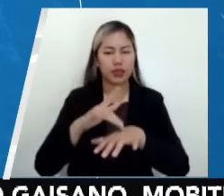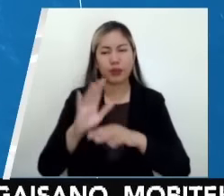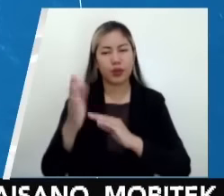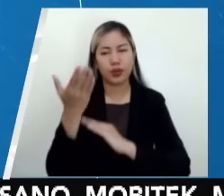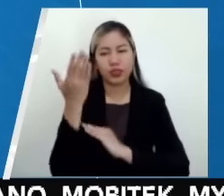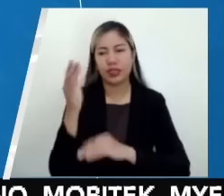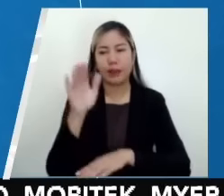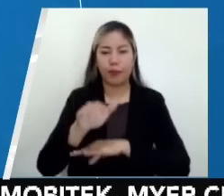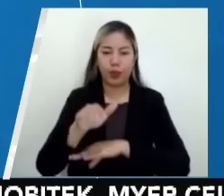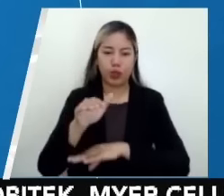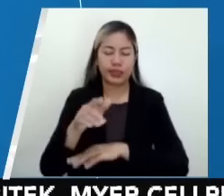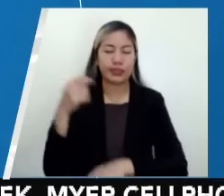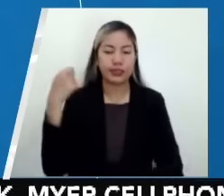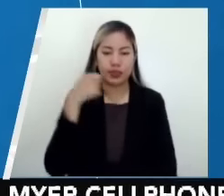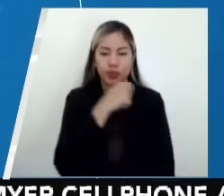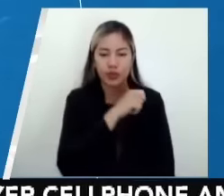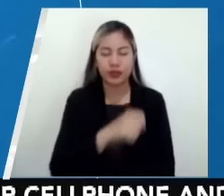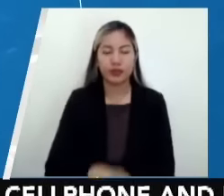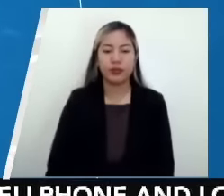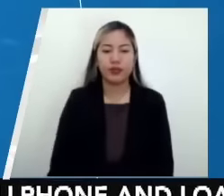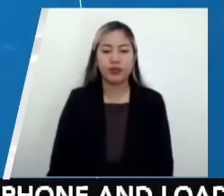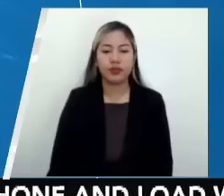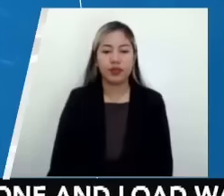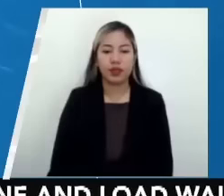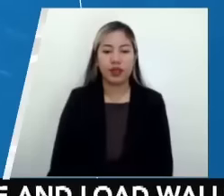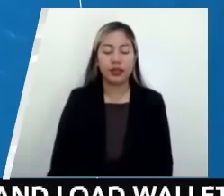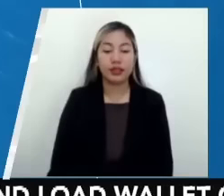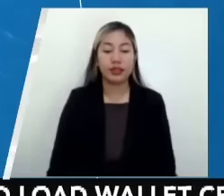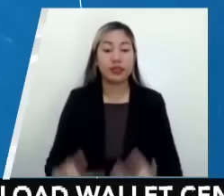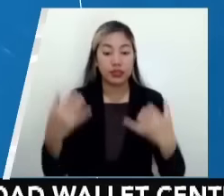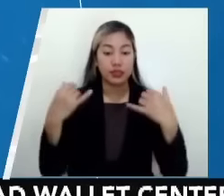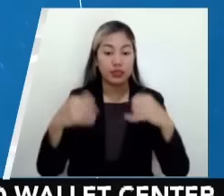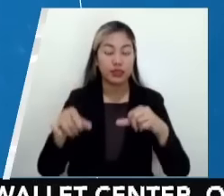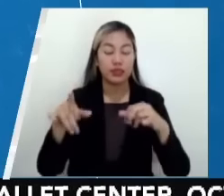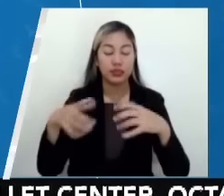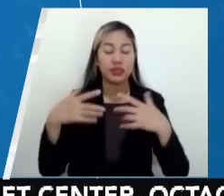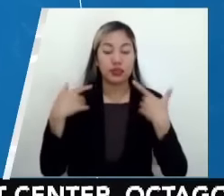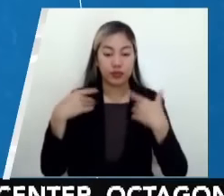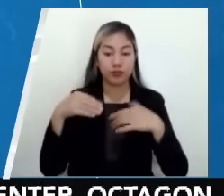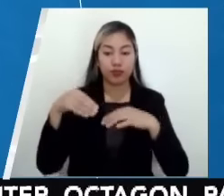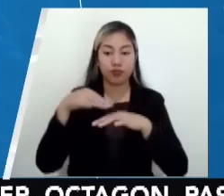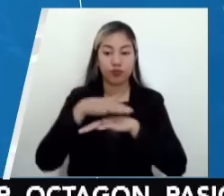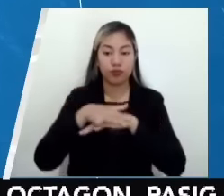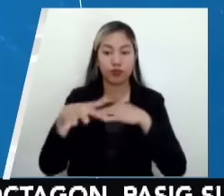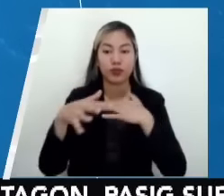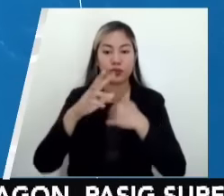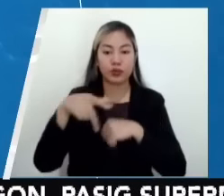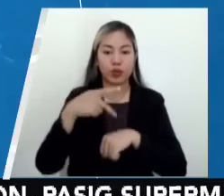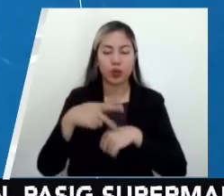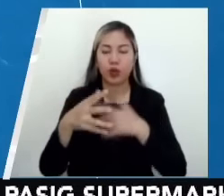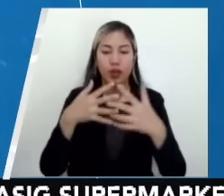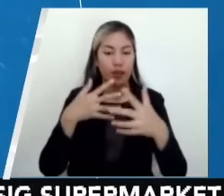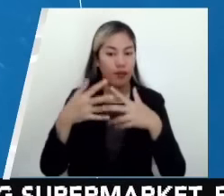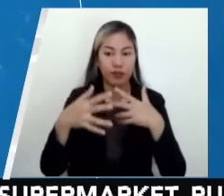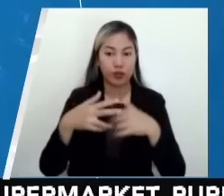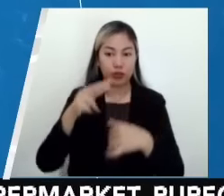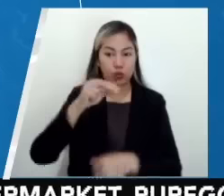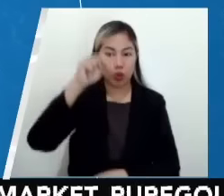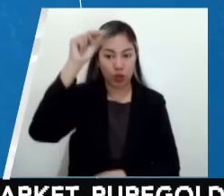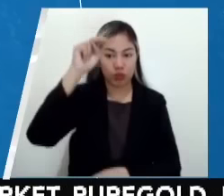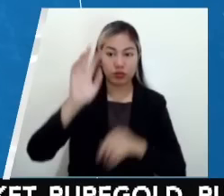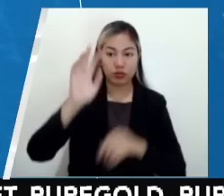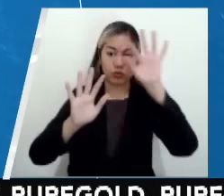kapuso, malawak pa rin po ang nasasakop ng Super Bagyong Hulyan sa ating bansa. Kahit nasa norte po ito ay mararamdaman din ang ulan dito sa